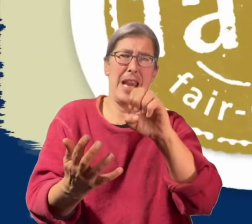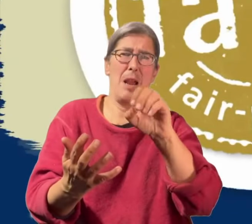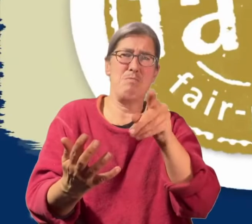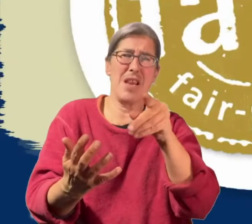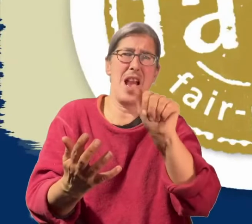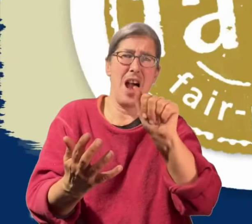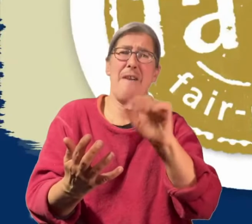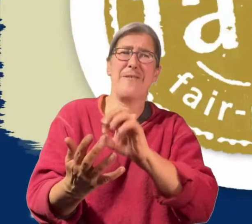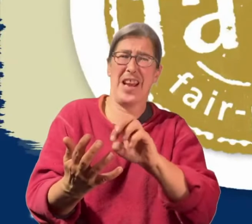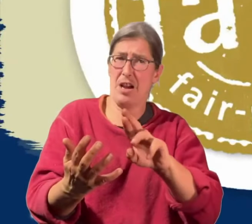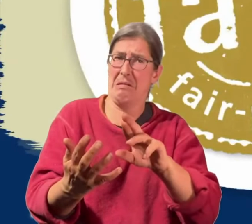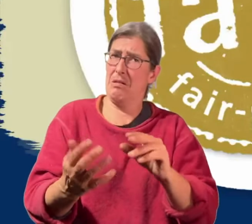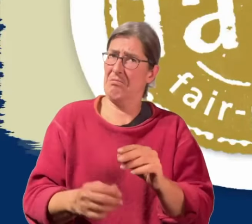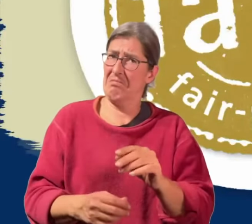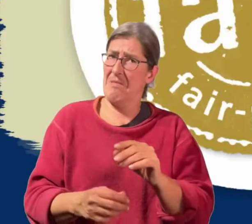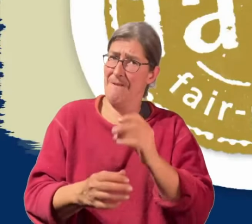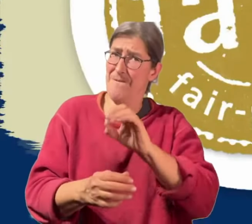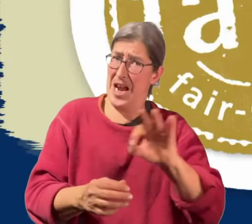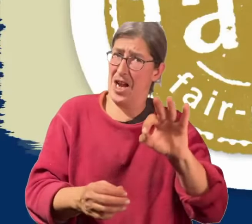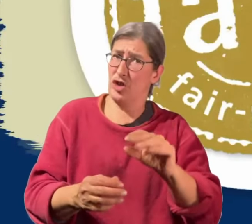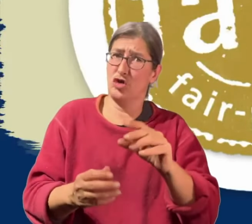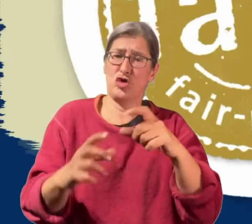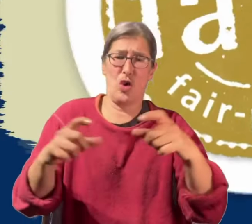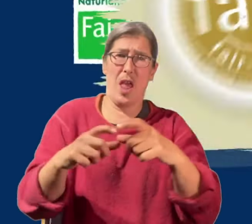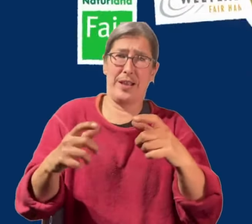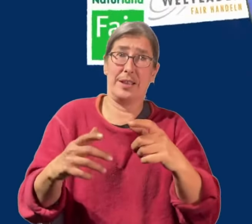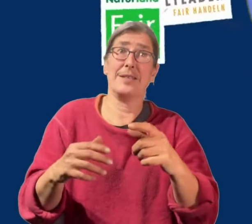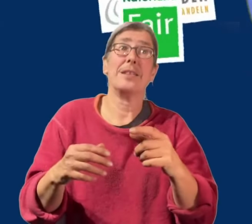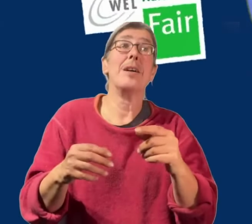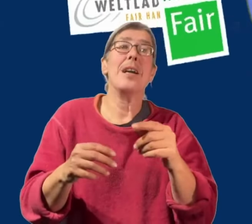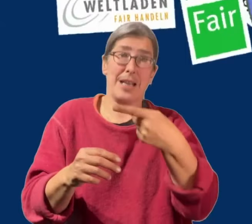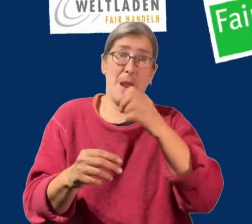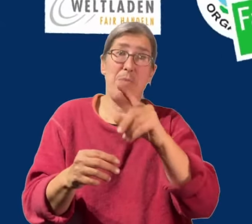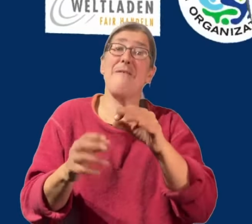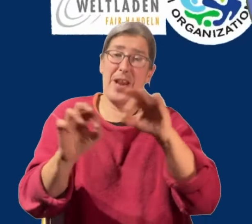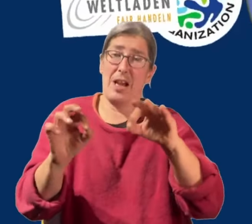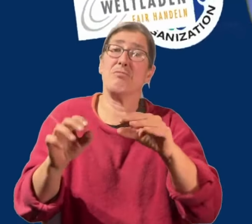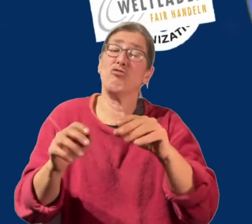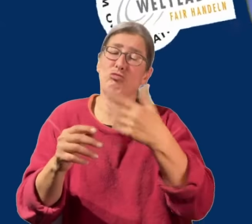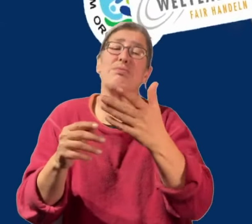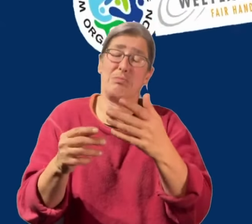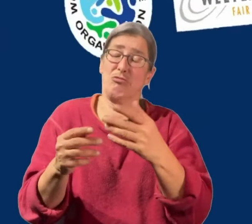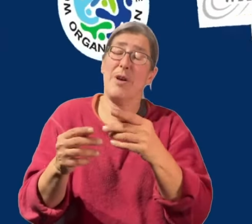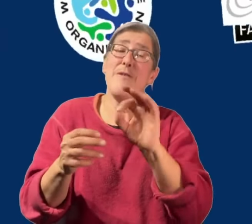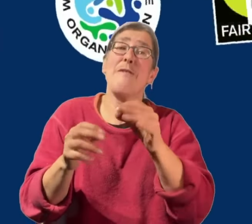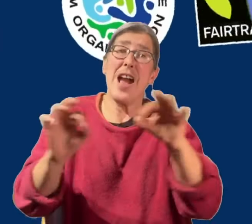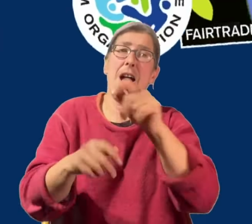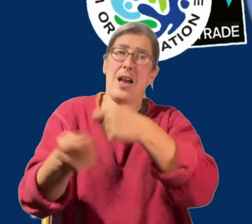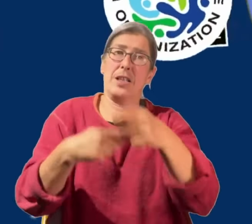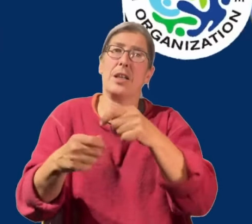GEPA FAIR? Faire Schokolade? GEPA FAIR PLUS steht für fairen Handel. Es gibt aber noch weitere